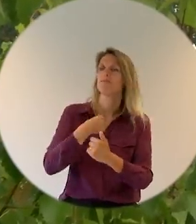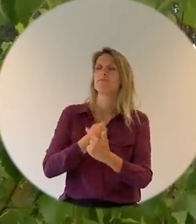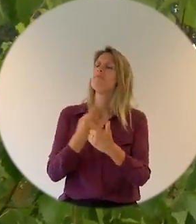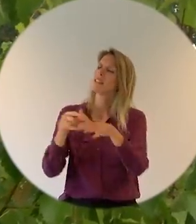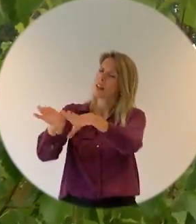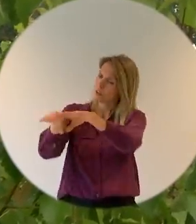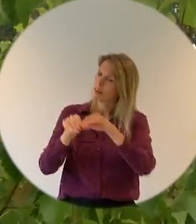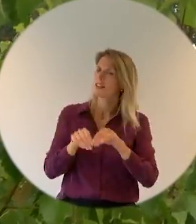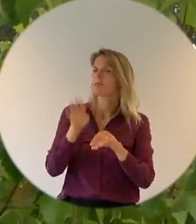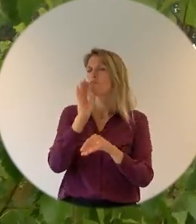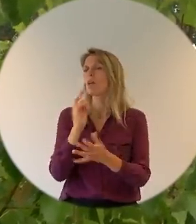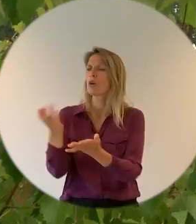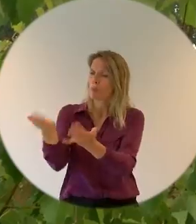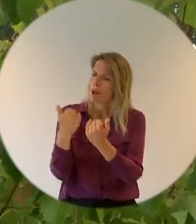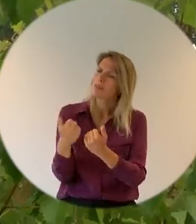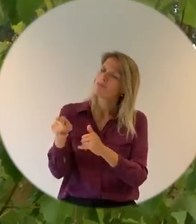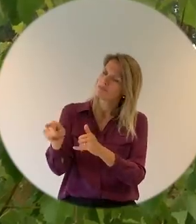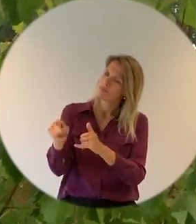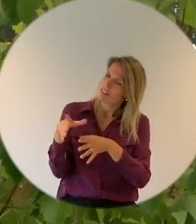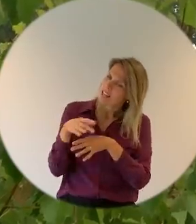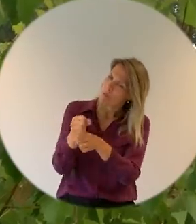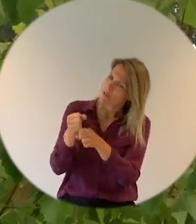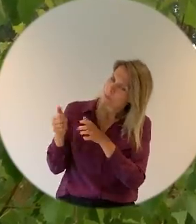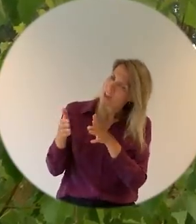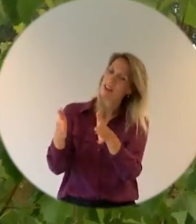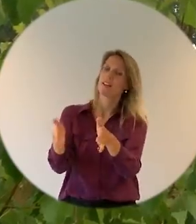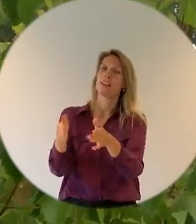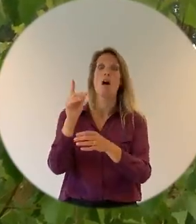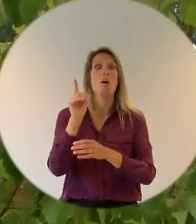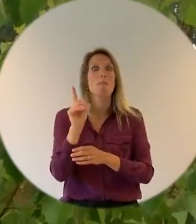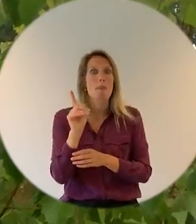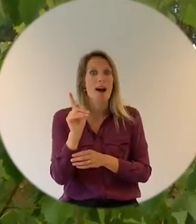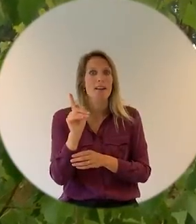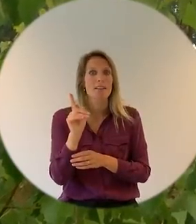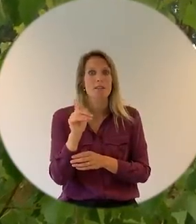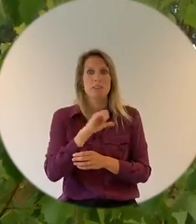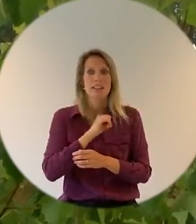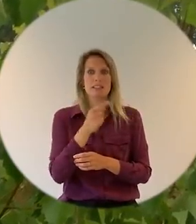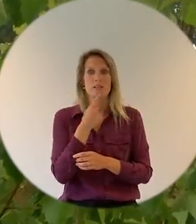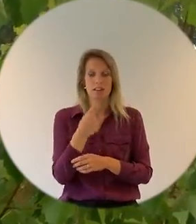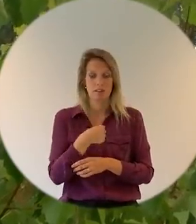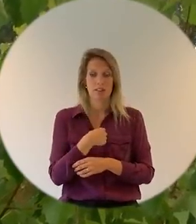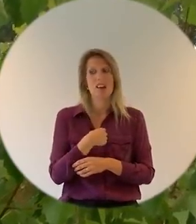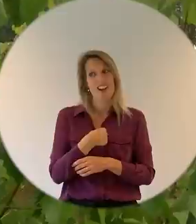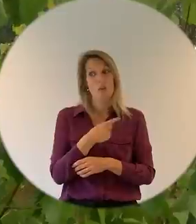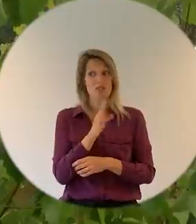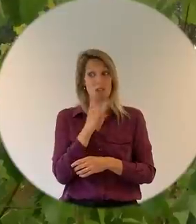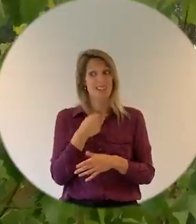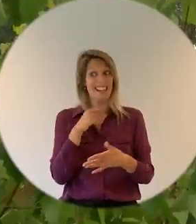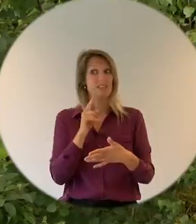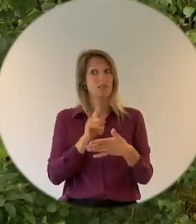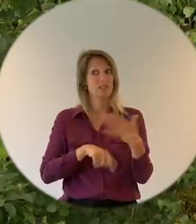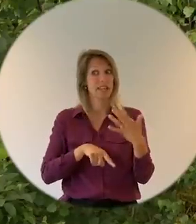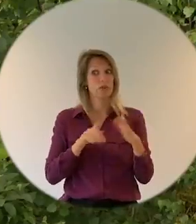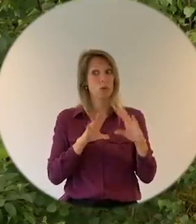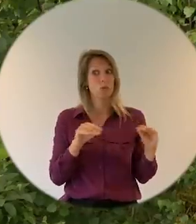Kom maar bij mij en ik help je weer op weg. Maar je moet vervolgens niet tegen jezelf zeggen, nou en als ik dan dingen verkeerd doe,